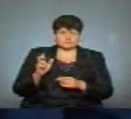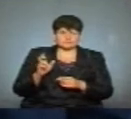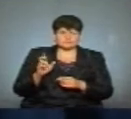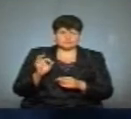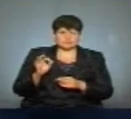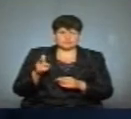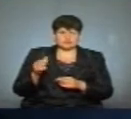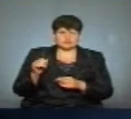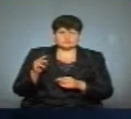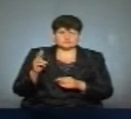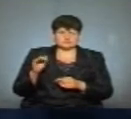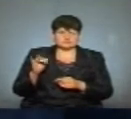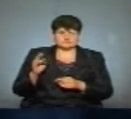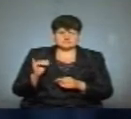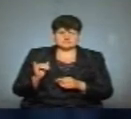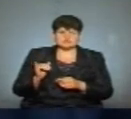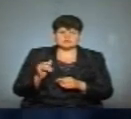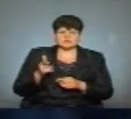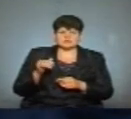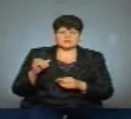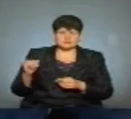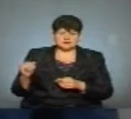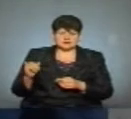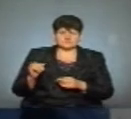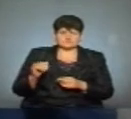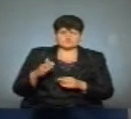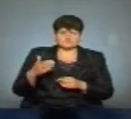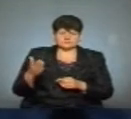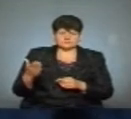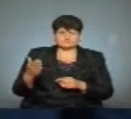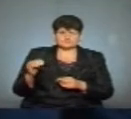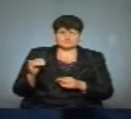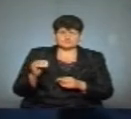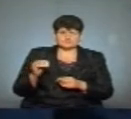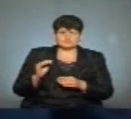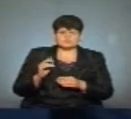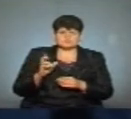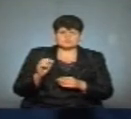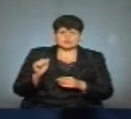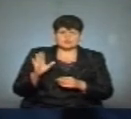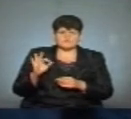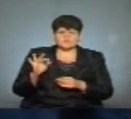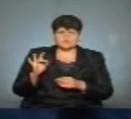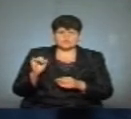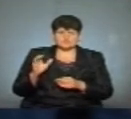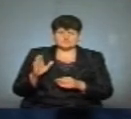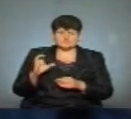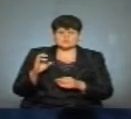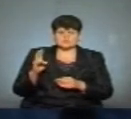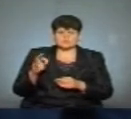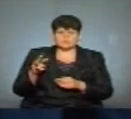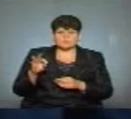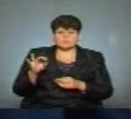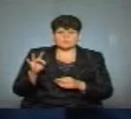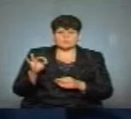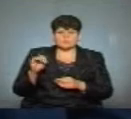і Богатківці, і цю сторону, Гаївську сторону, там, і до Баворова, і Скоморох, і